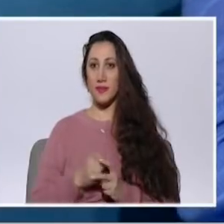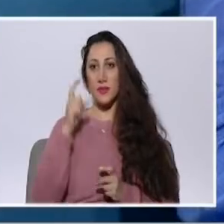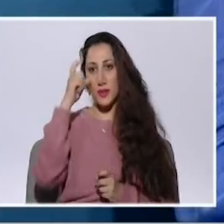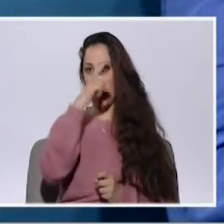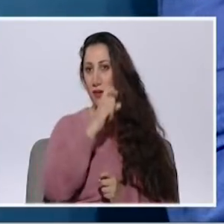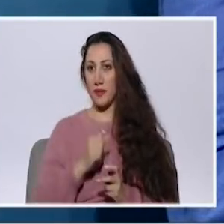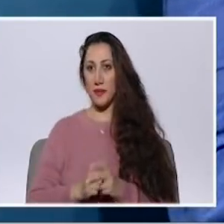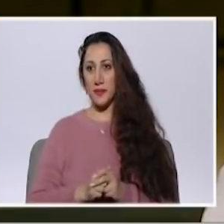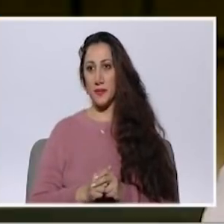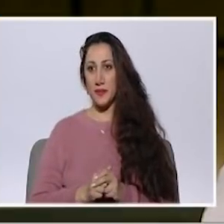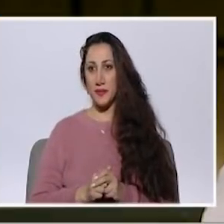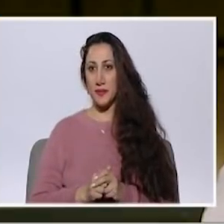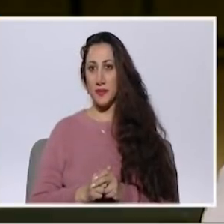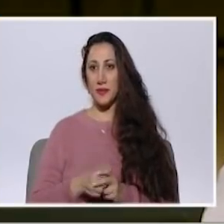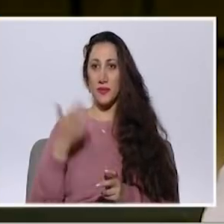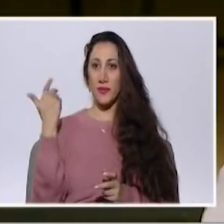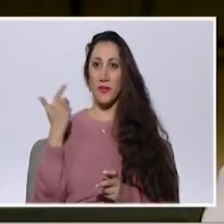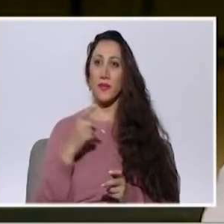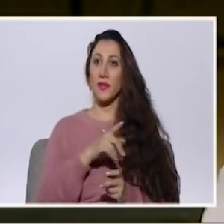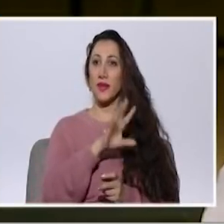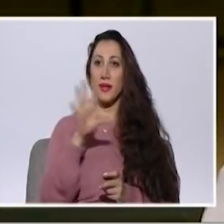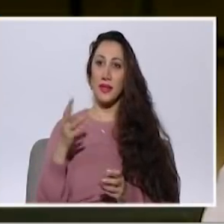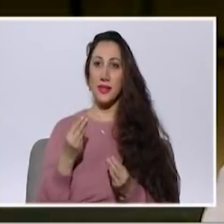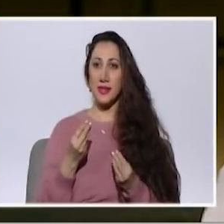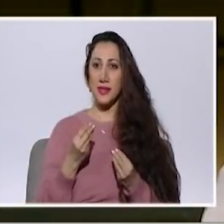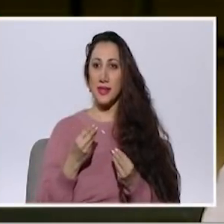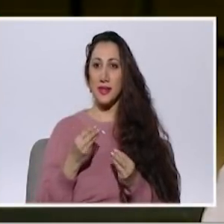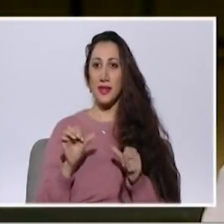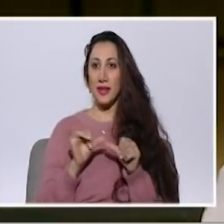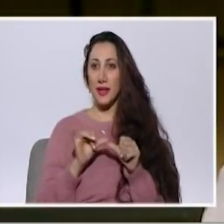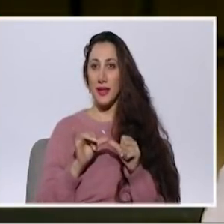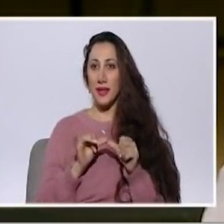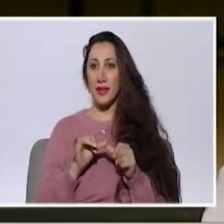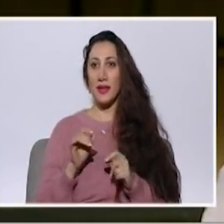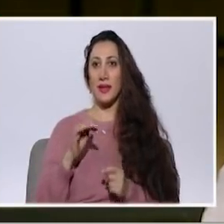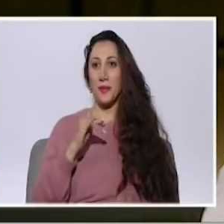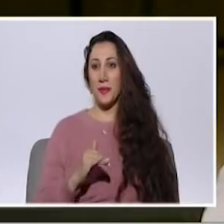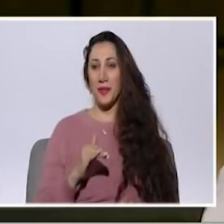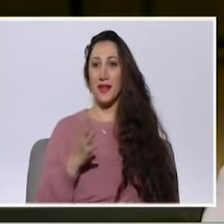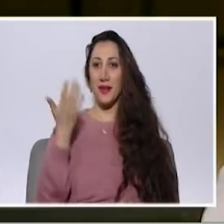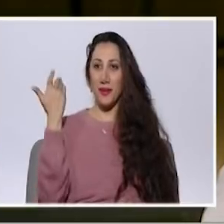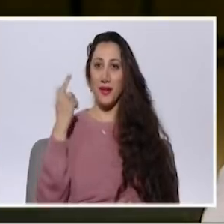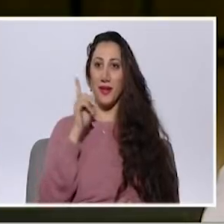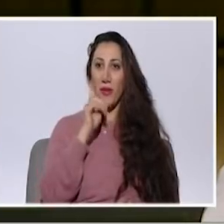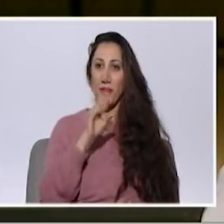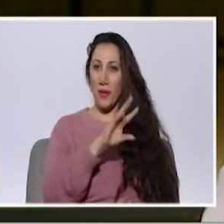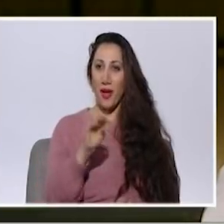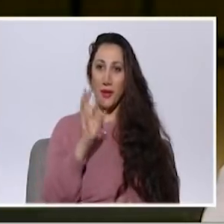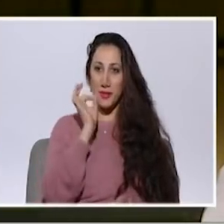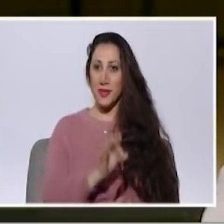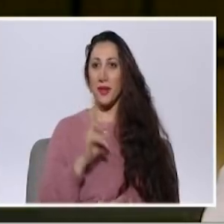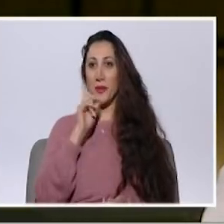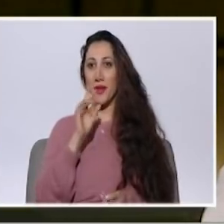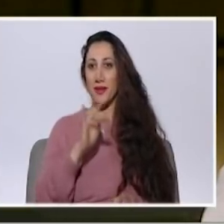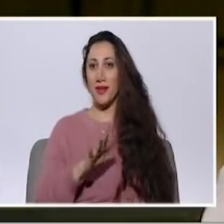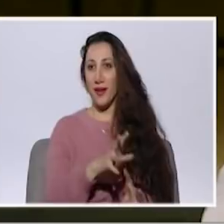صعب. قصة كانت منتشرة من الفترة اللي فاتت دي على السوشيال ميديا، ان في واحدة حبت بنت قوي برضو وتبنتها من دار